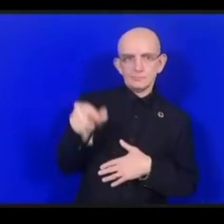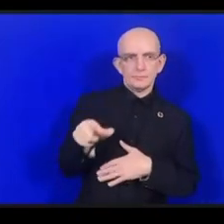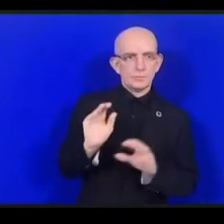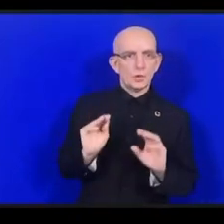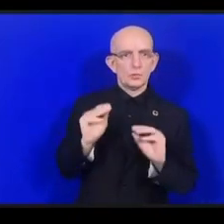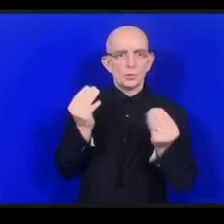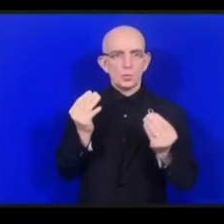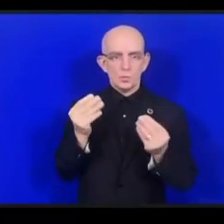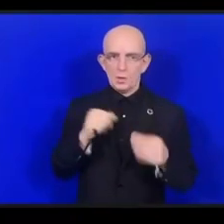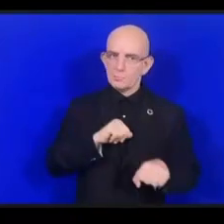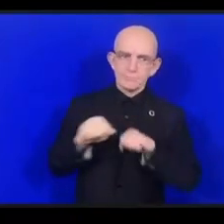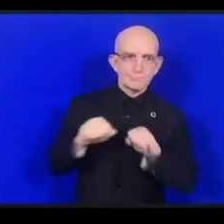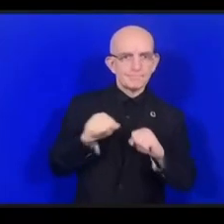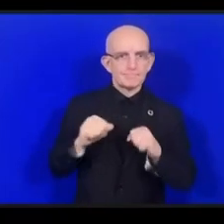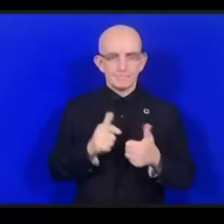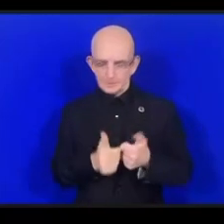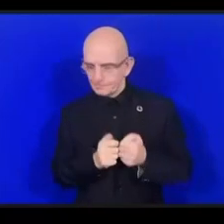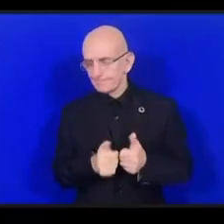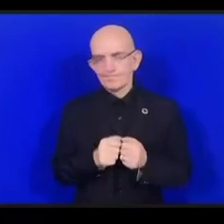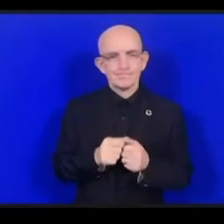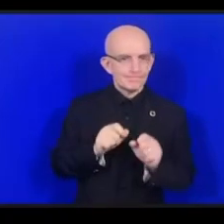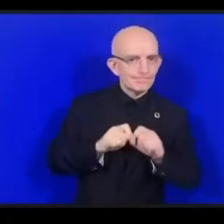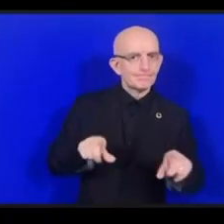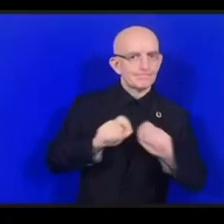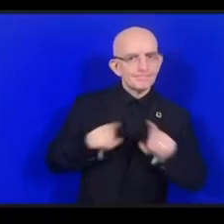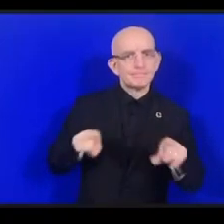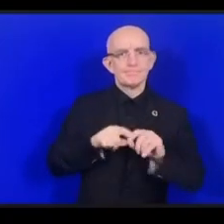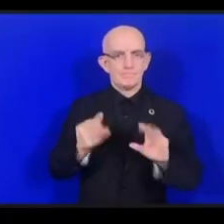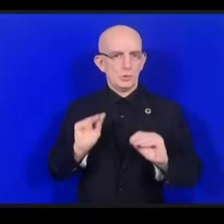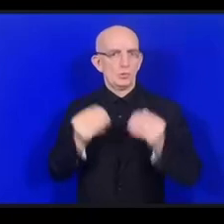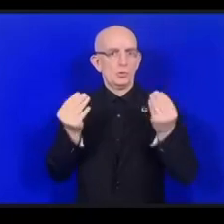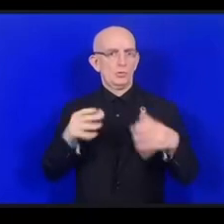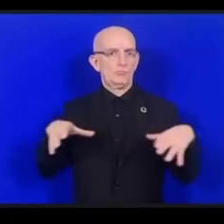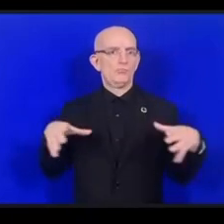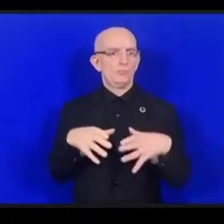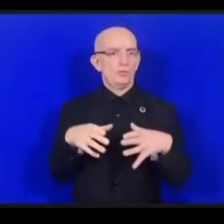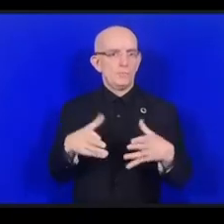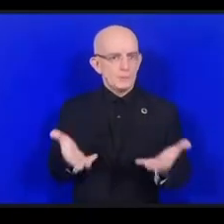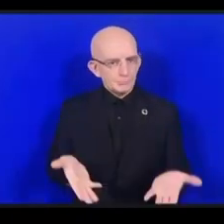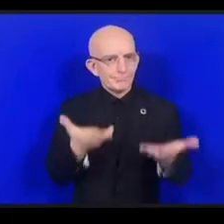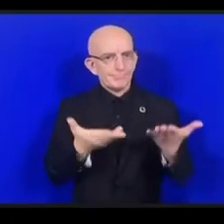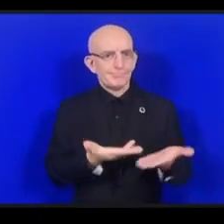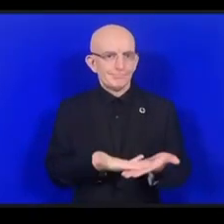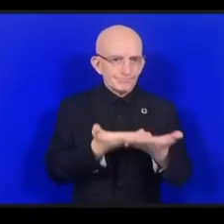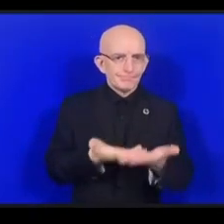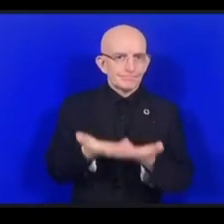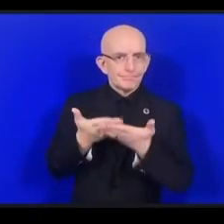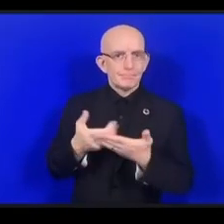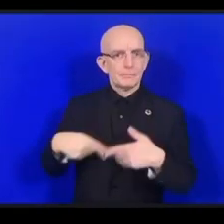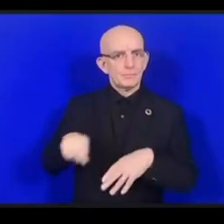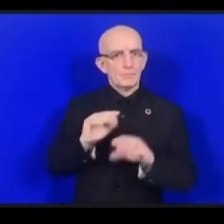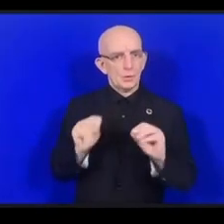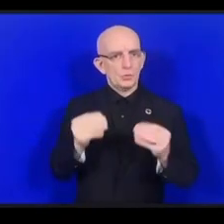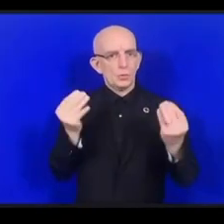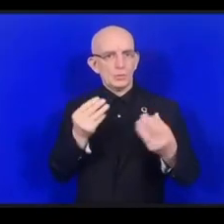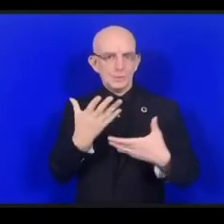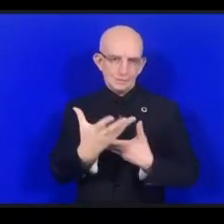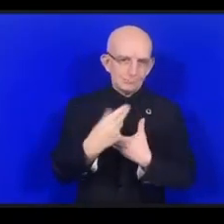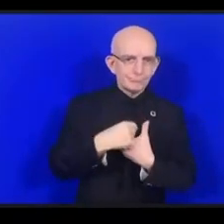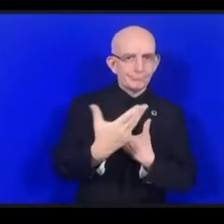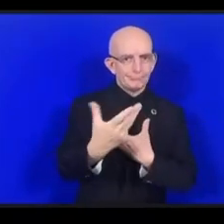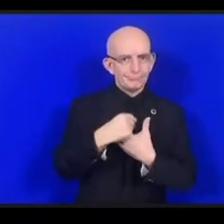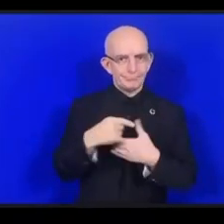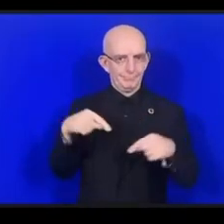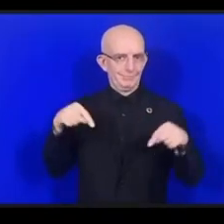我们赋能年轻人，鼓励这个更多年轻人在线上做更多的工